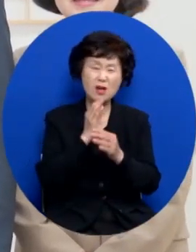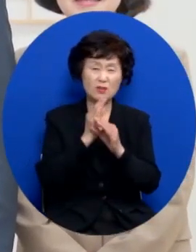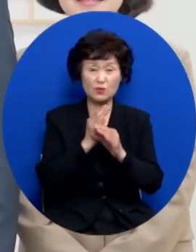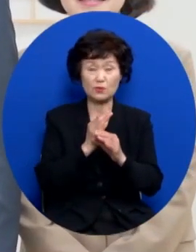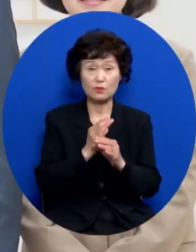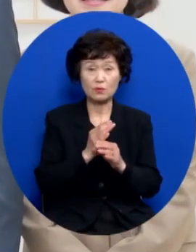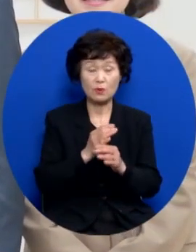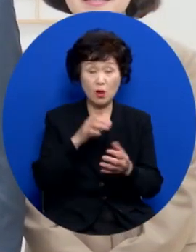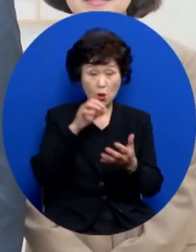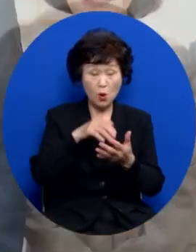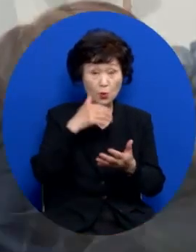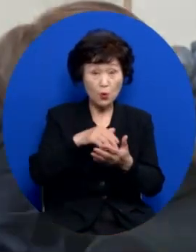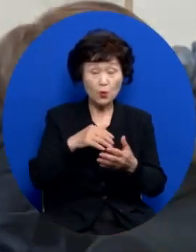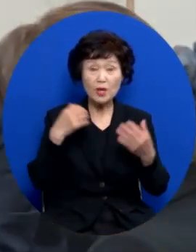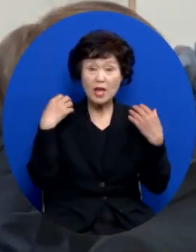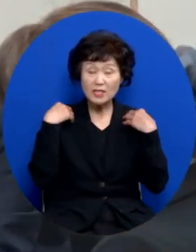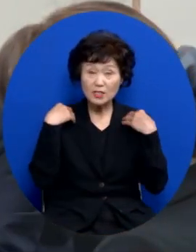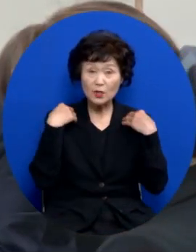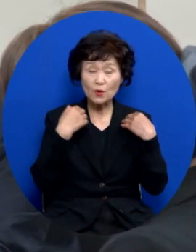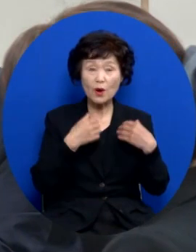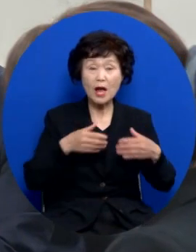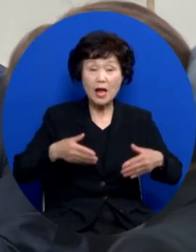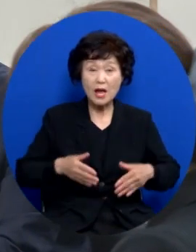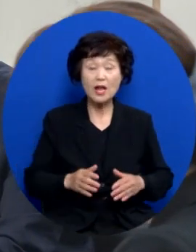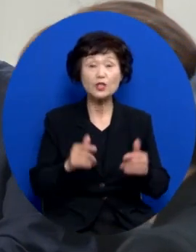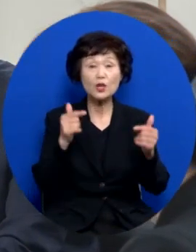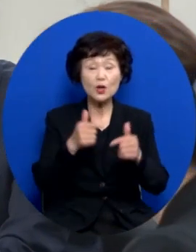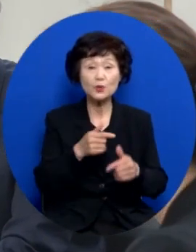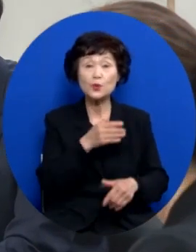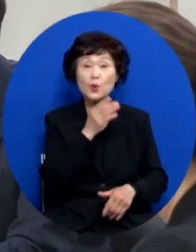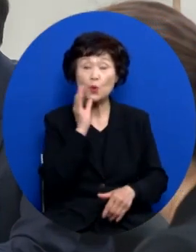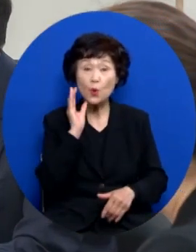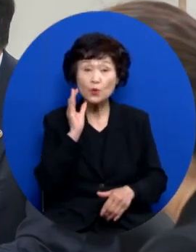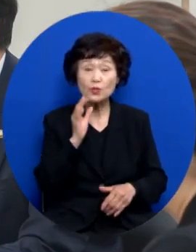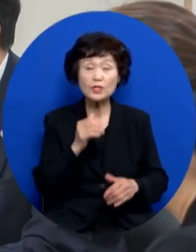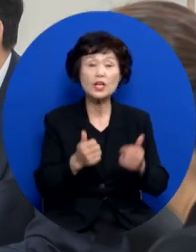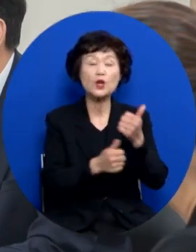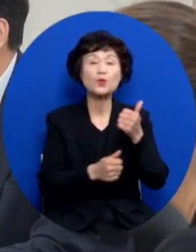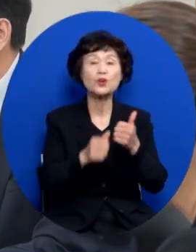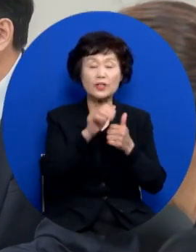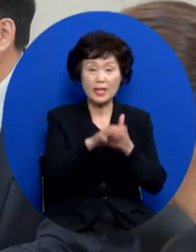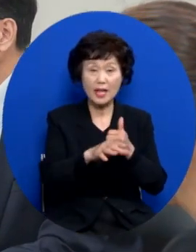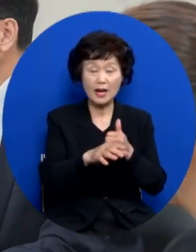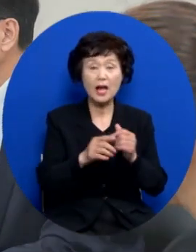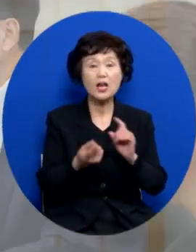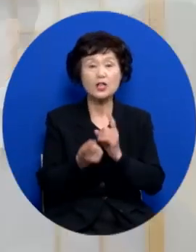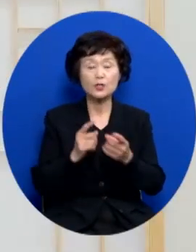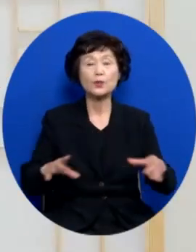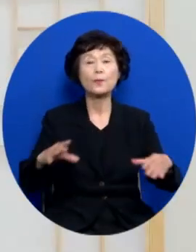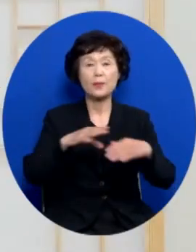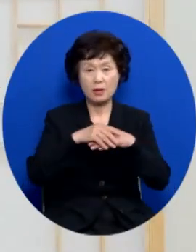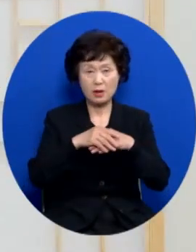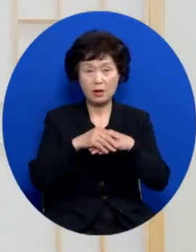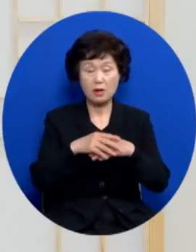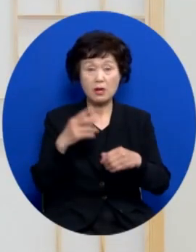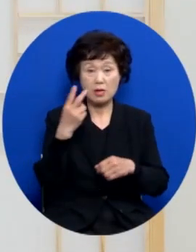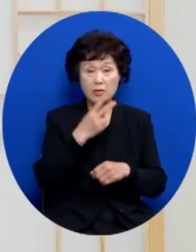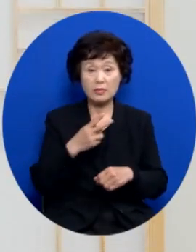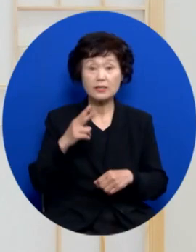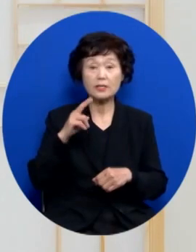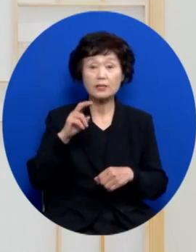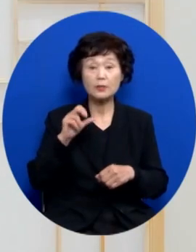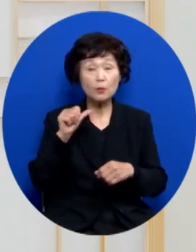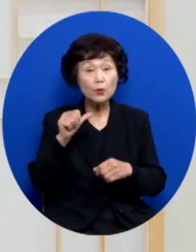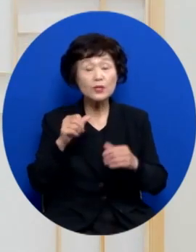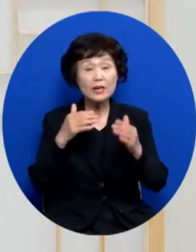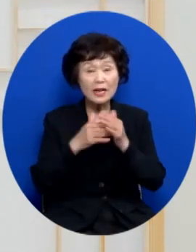통계청과 저출산 고령사회위원회가 상호 협력하는 업무 협약을 체결했습니다. 오는 2025년까지 저출생 관련